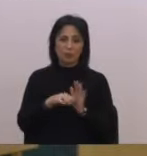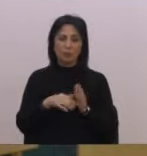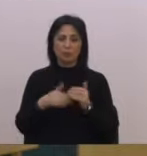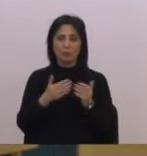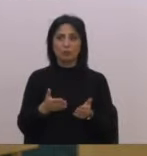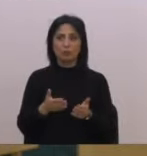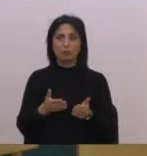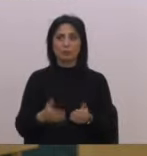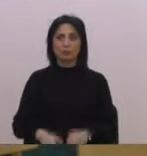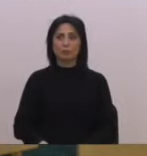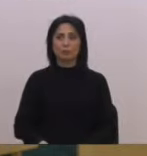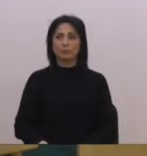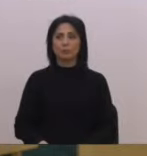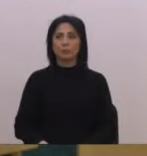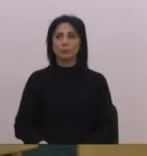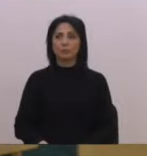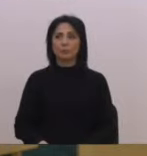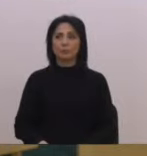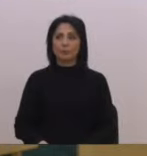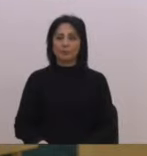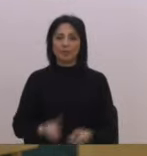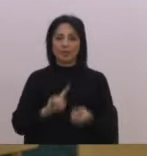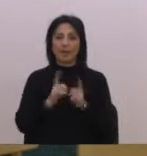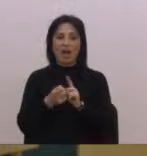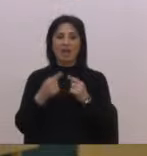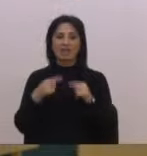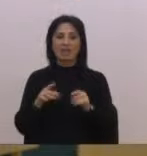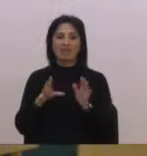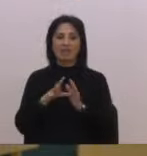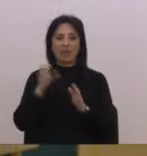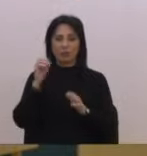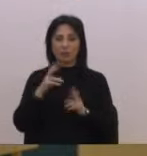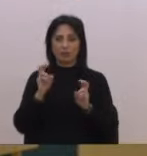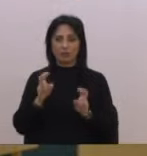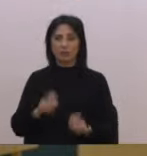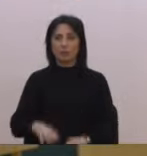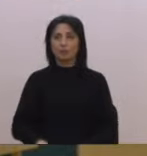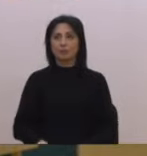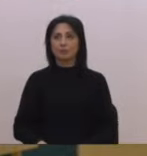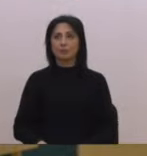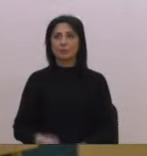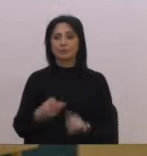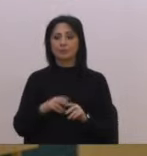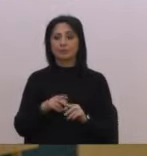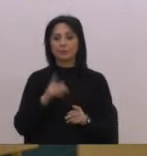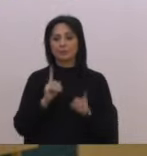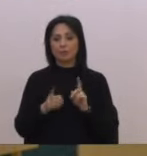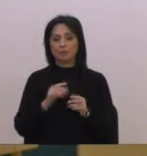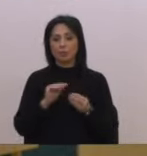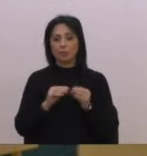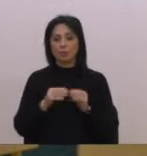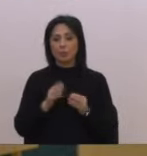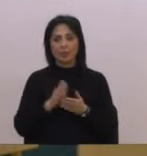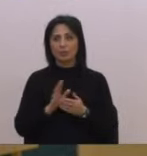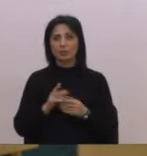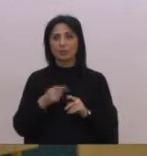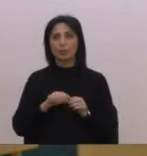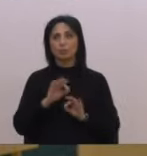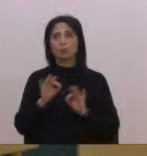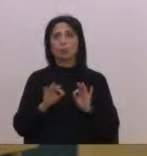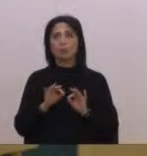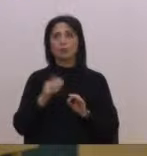ალტერნატივა ელექტროენერგიისა. Amis, realuri problema arasebus, ez